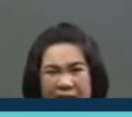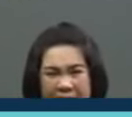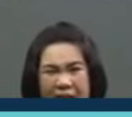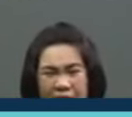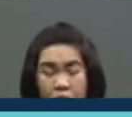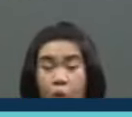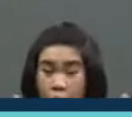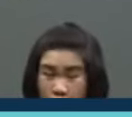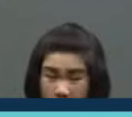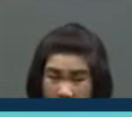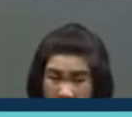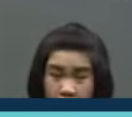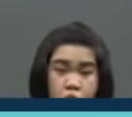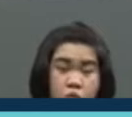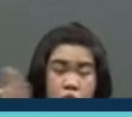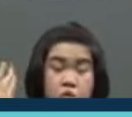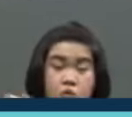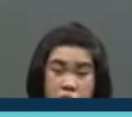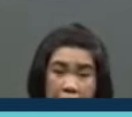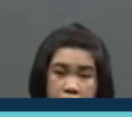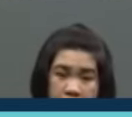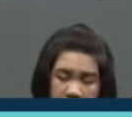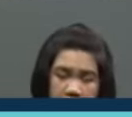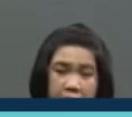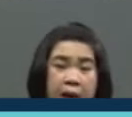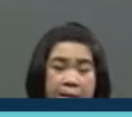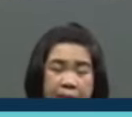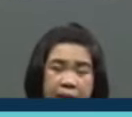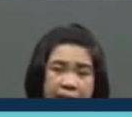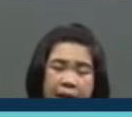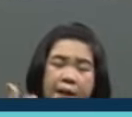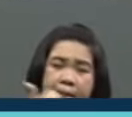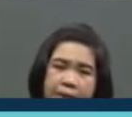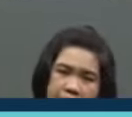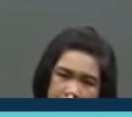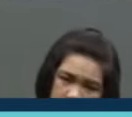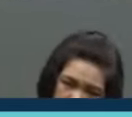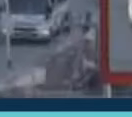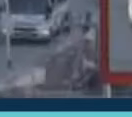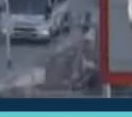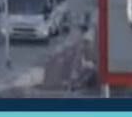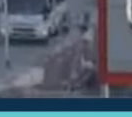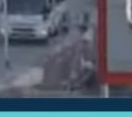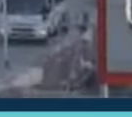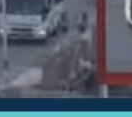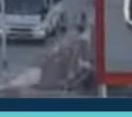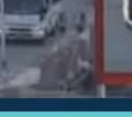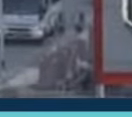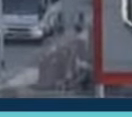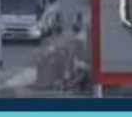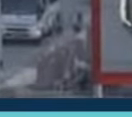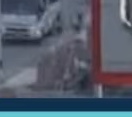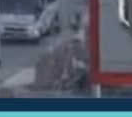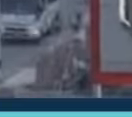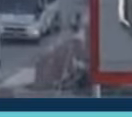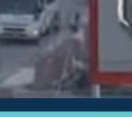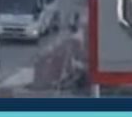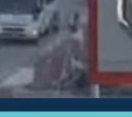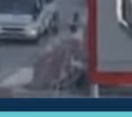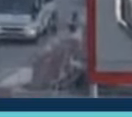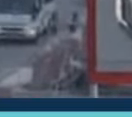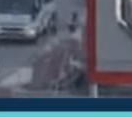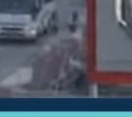เครื่องยนต์ตามระยะเวลาที่กำหนดเพื่อลดมลพิษที่อาจเกิดจากฝุ่นซึ่งจะถือเป็นการช่วยลดการเกิดฝุ่นละอองขนาดเล็กได้ประม